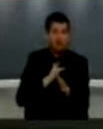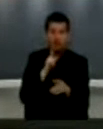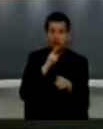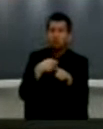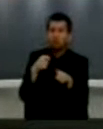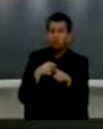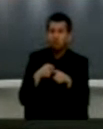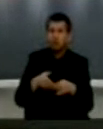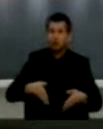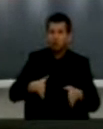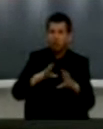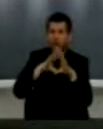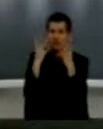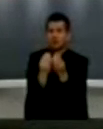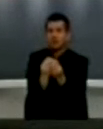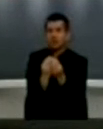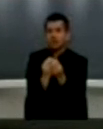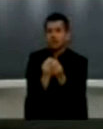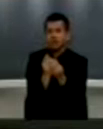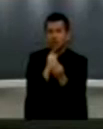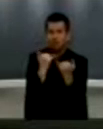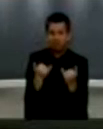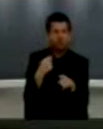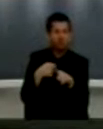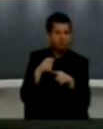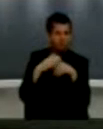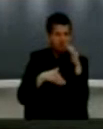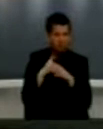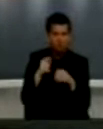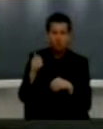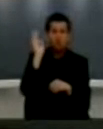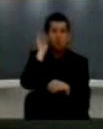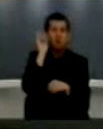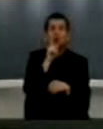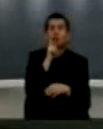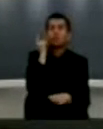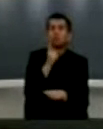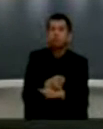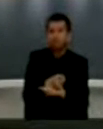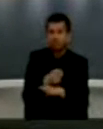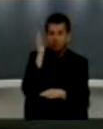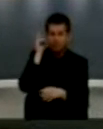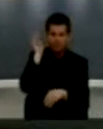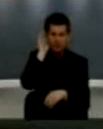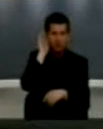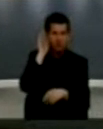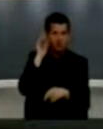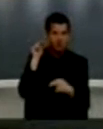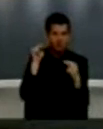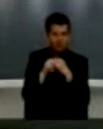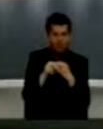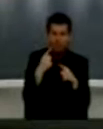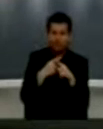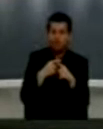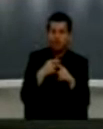të infrastrukturës përcjellëse të rrugës, e cila është në ndërtim e sipër. Ministër, kush i ka referuar Ministrisë së Infrastrukturës për zhvendosjen e stacionit